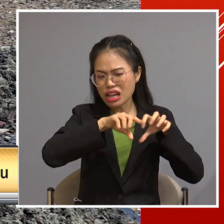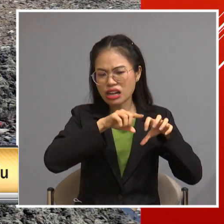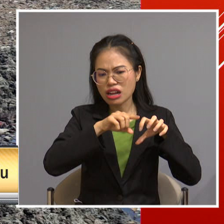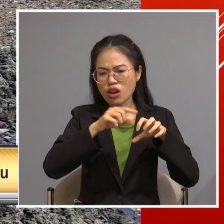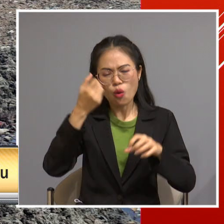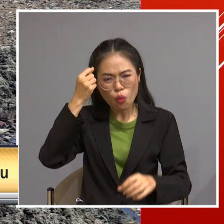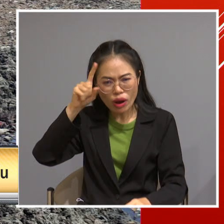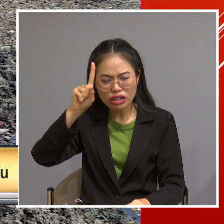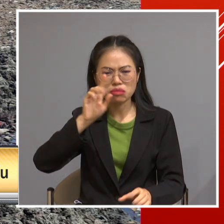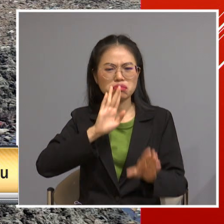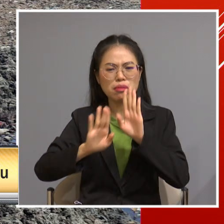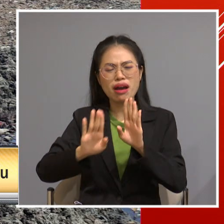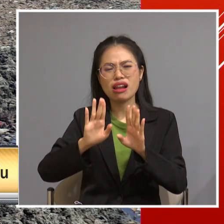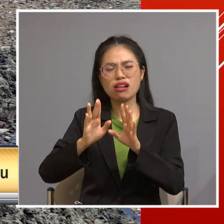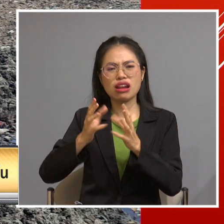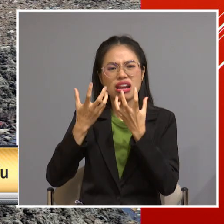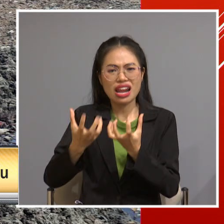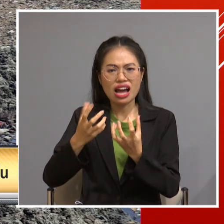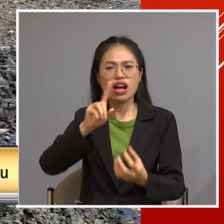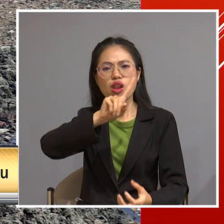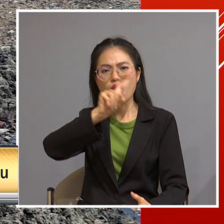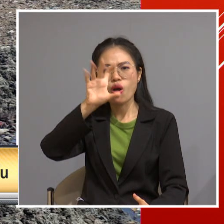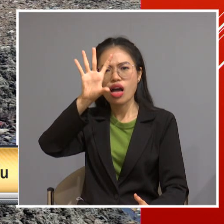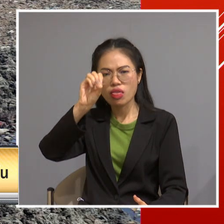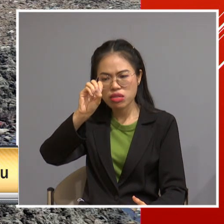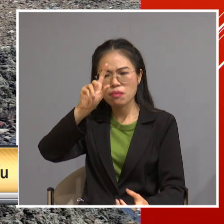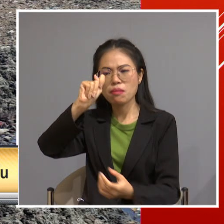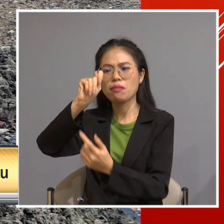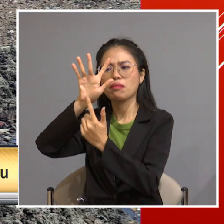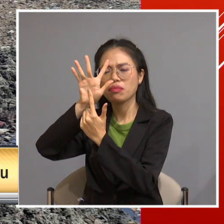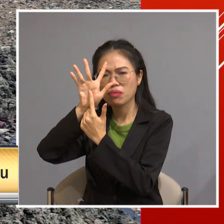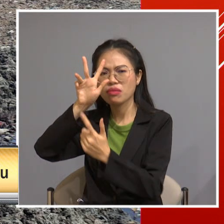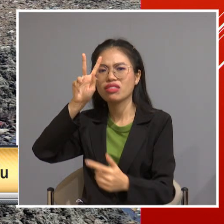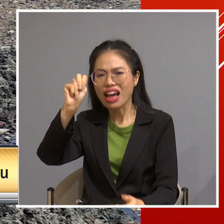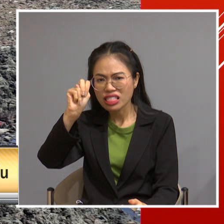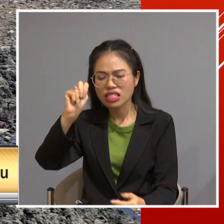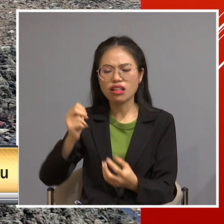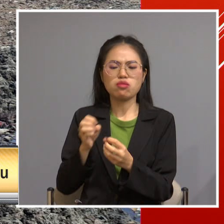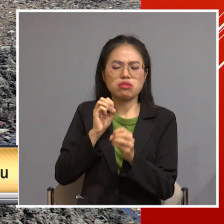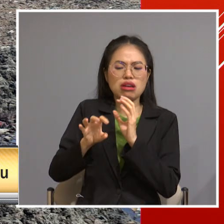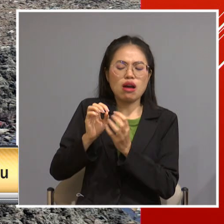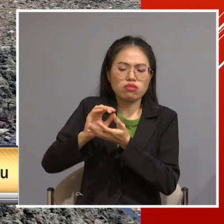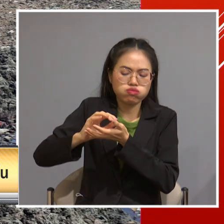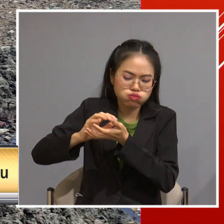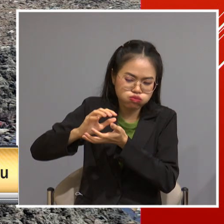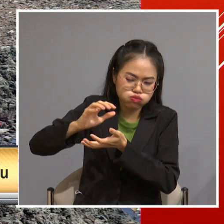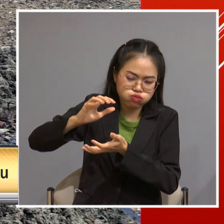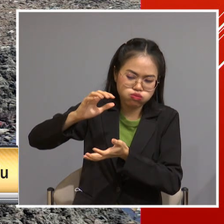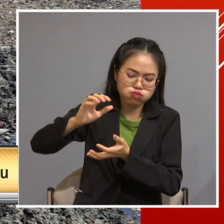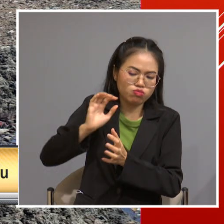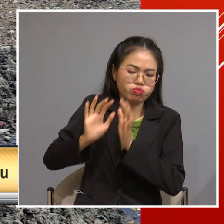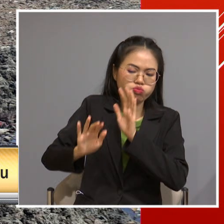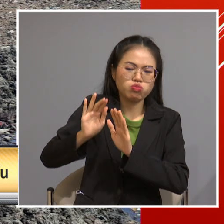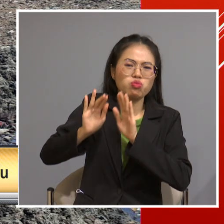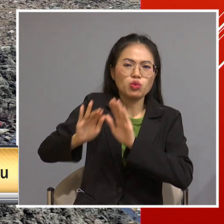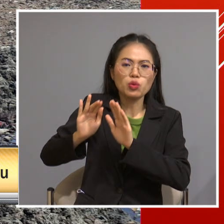วันละถึ 150 ตันนั่หมายความว่าจะมีขยะเหลือแล้วก็ตกคร้างแล้วก็สะสมต่อไปเรอยอ